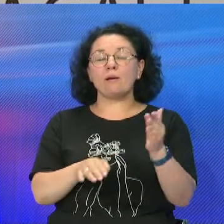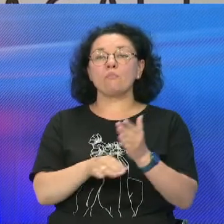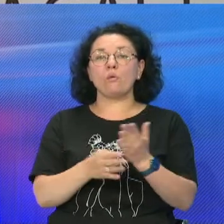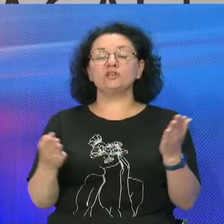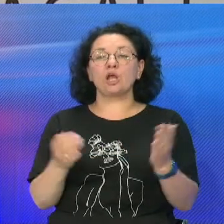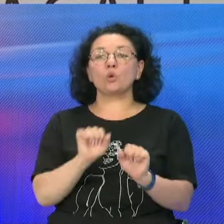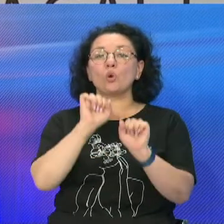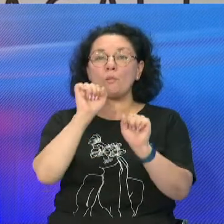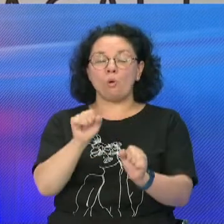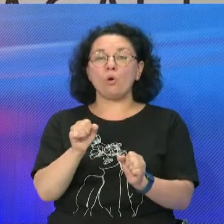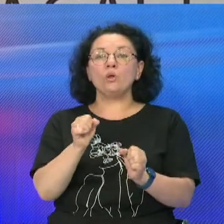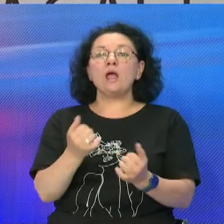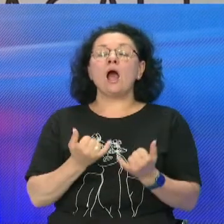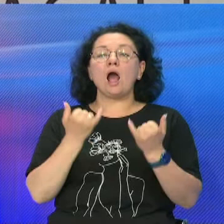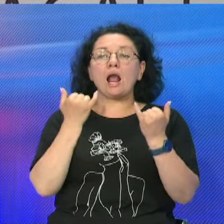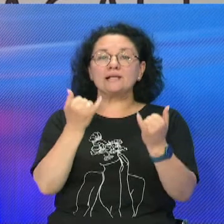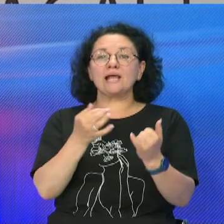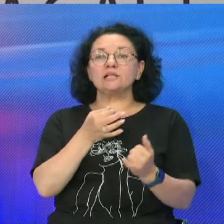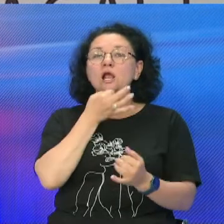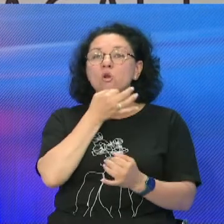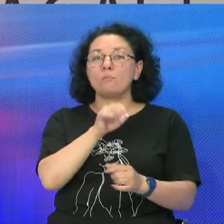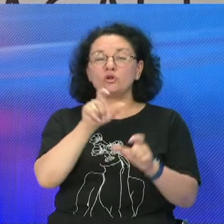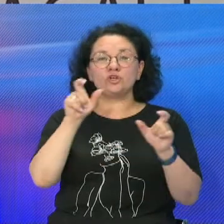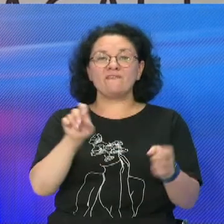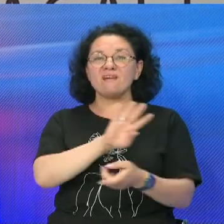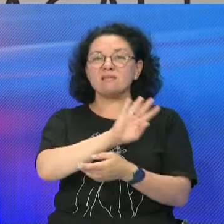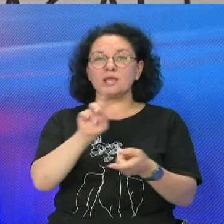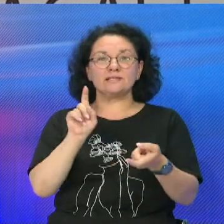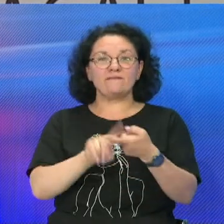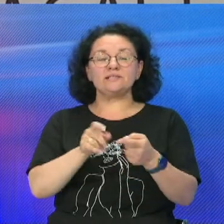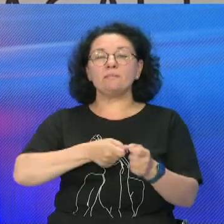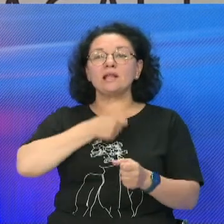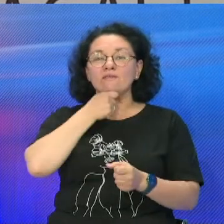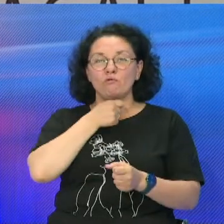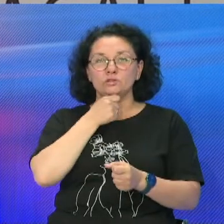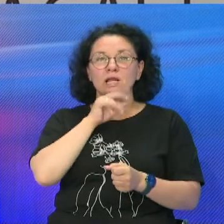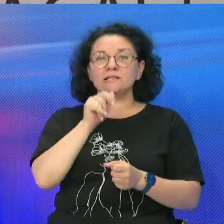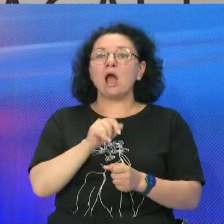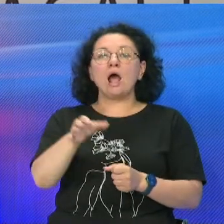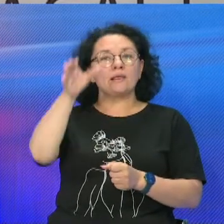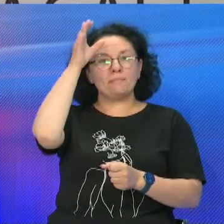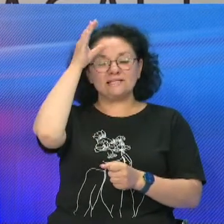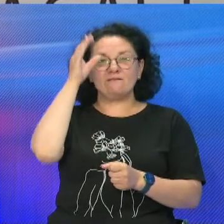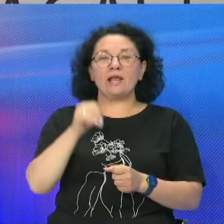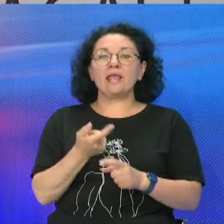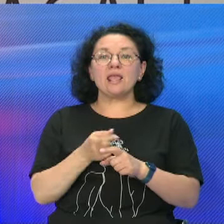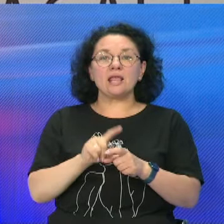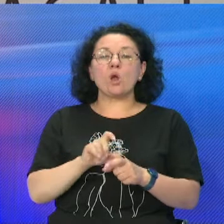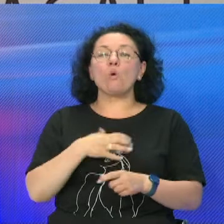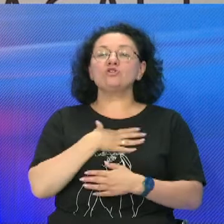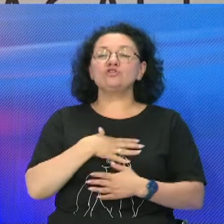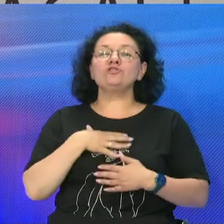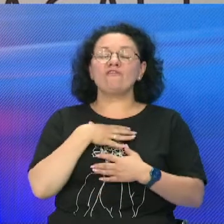любой человек независимо от возраста социального статуса образования и это очень важно потому что